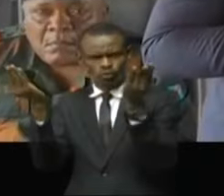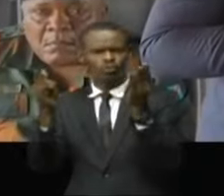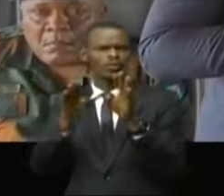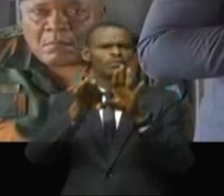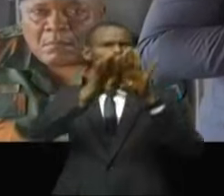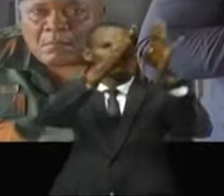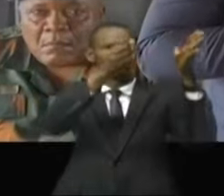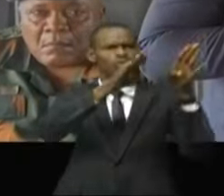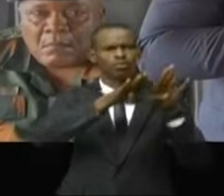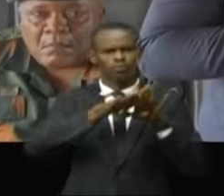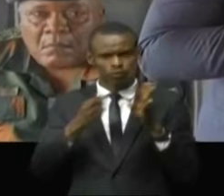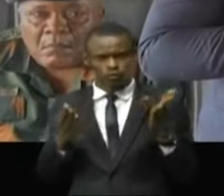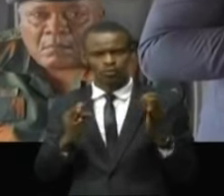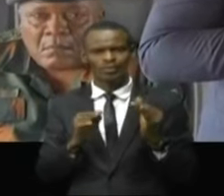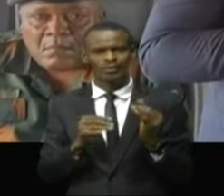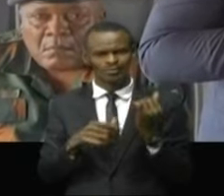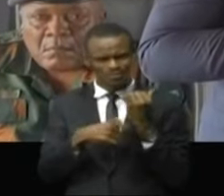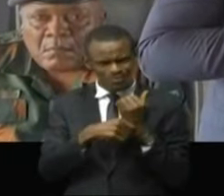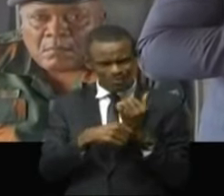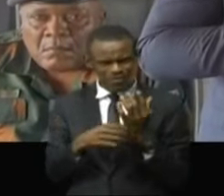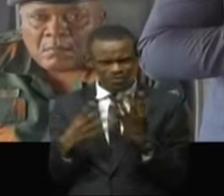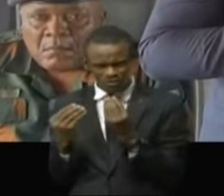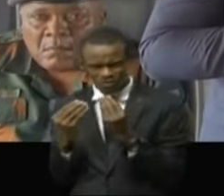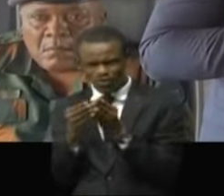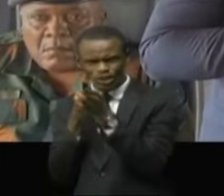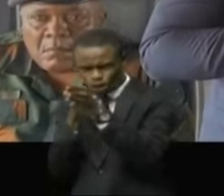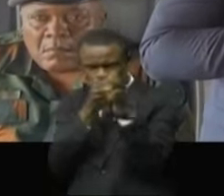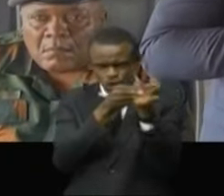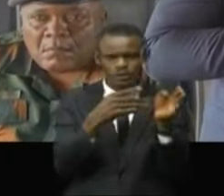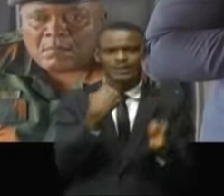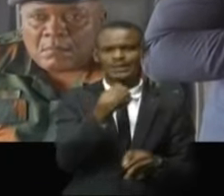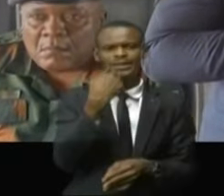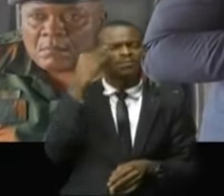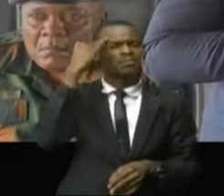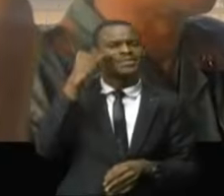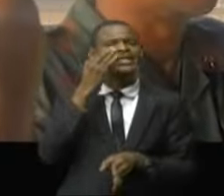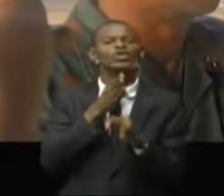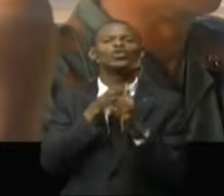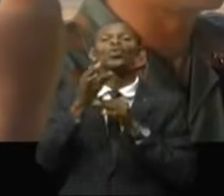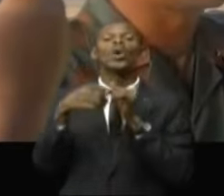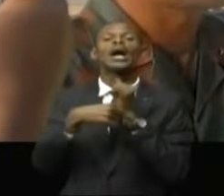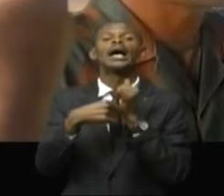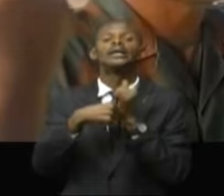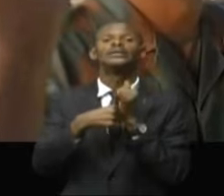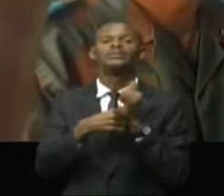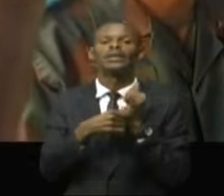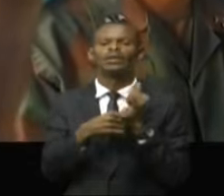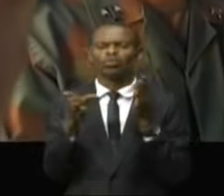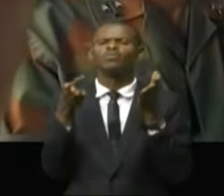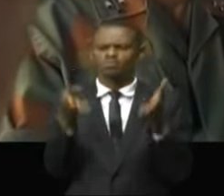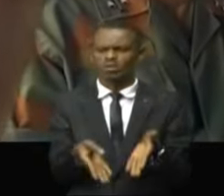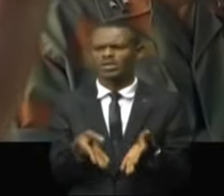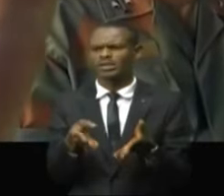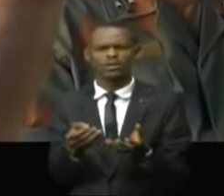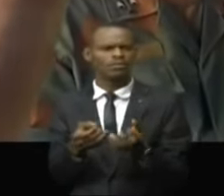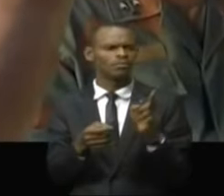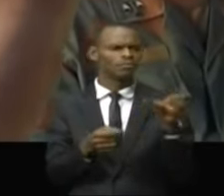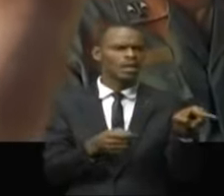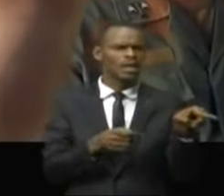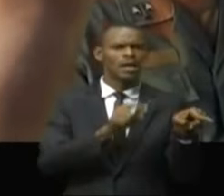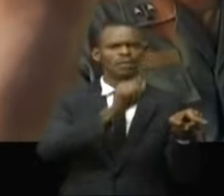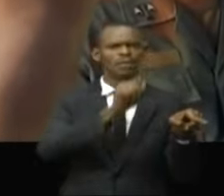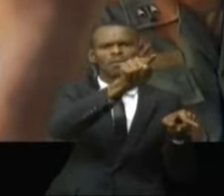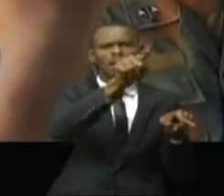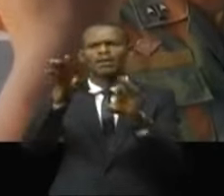ministre a remercié le chef de l'État, magistrat suprême, pour cet acte combien louable en cette période où le désengorgement des prisons devient plus qu'une